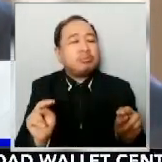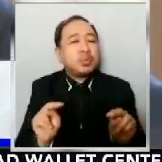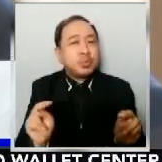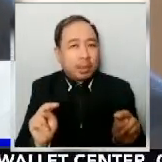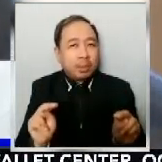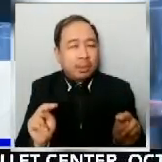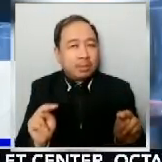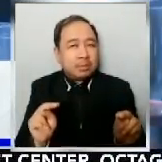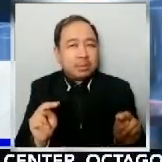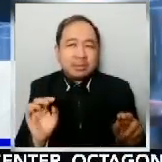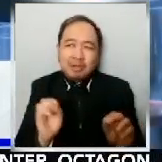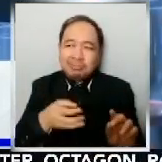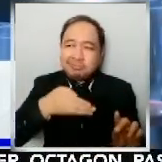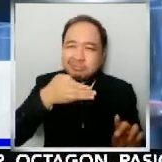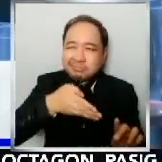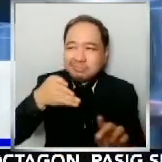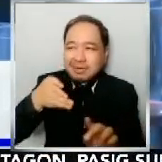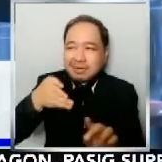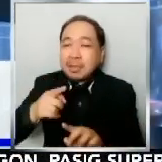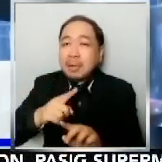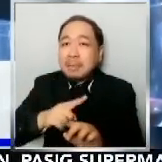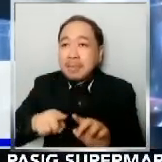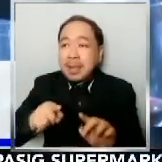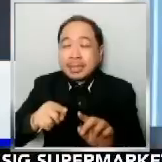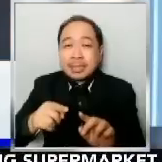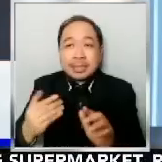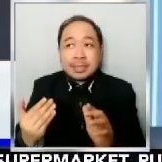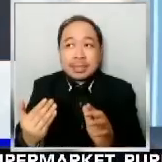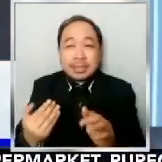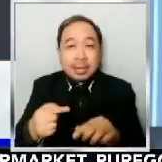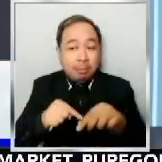us going back to that